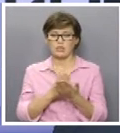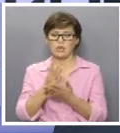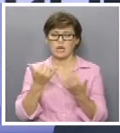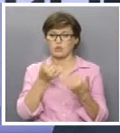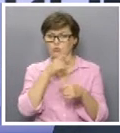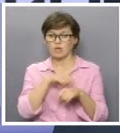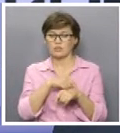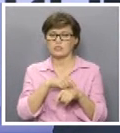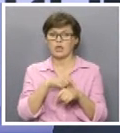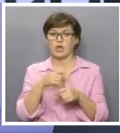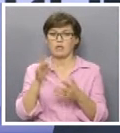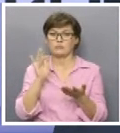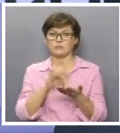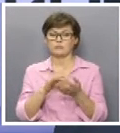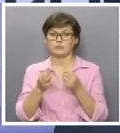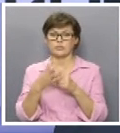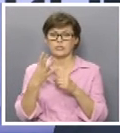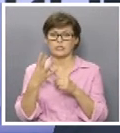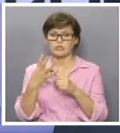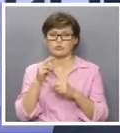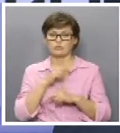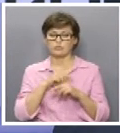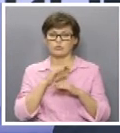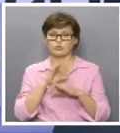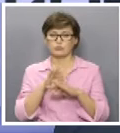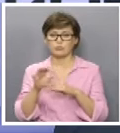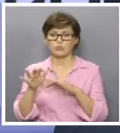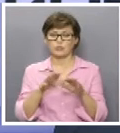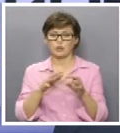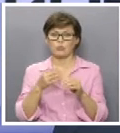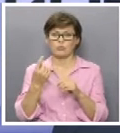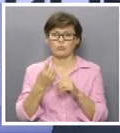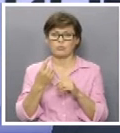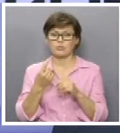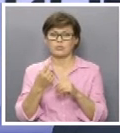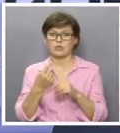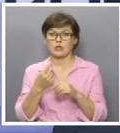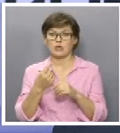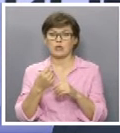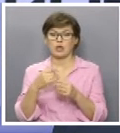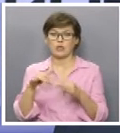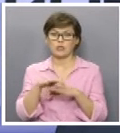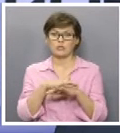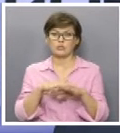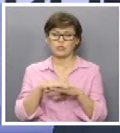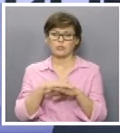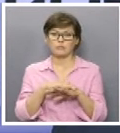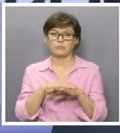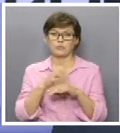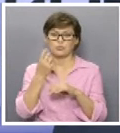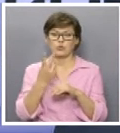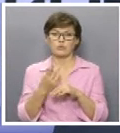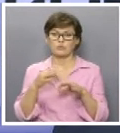таңда қаламызда бірқатар жұмыстар жүзеге асылып жатыр. Оның біріншісі жаңағыдай халықты